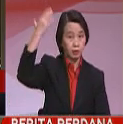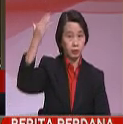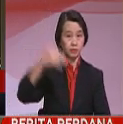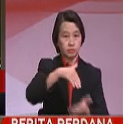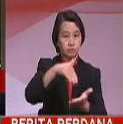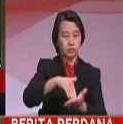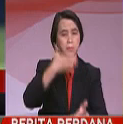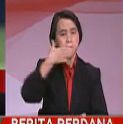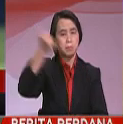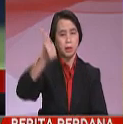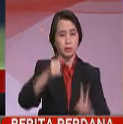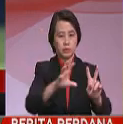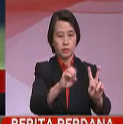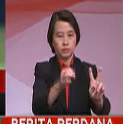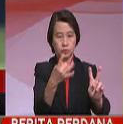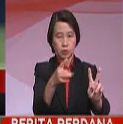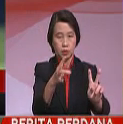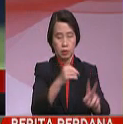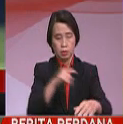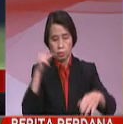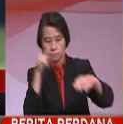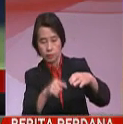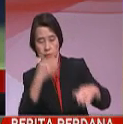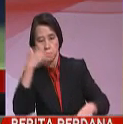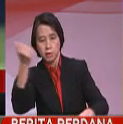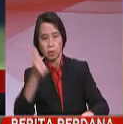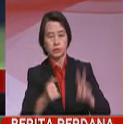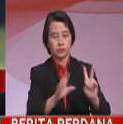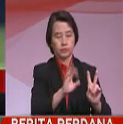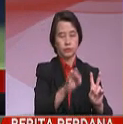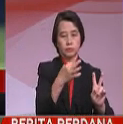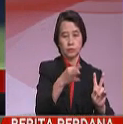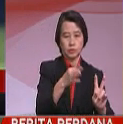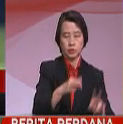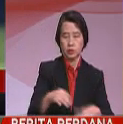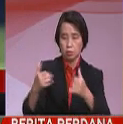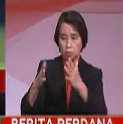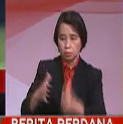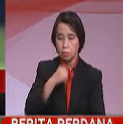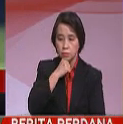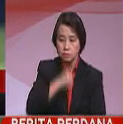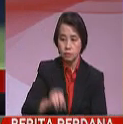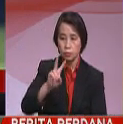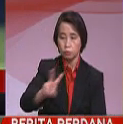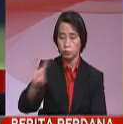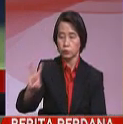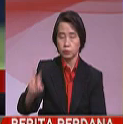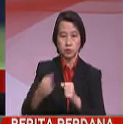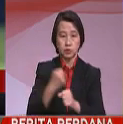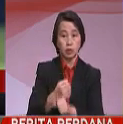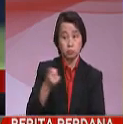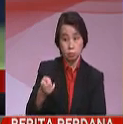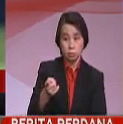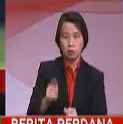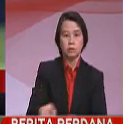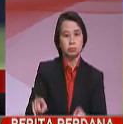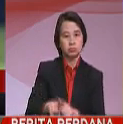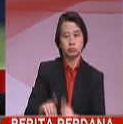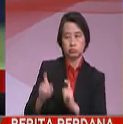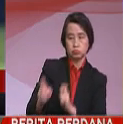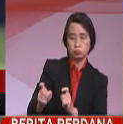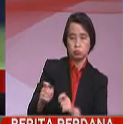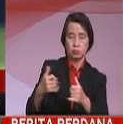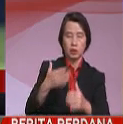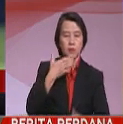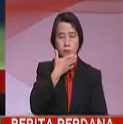tengah terbaik 2018 dan penyerang terbaik 2019. Pemain berusia 22 tahun berkenaan juga turut dinobatkan selaku